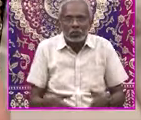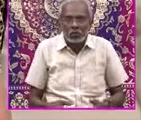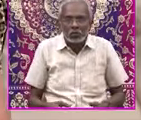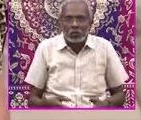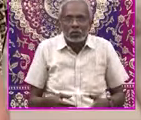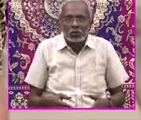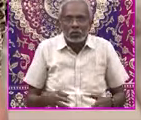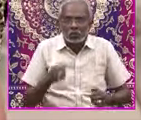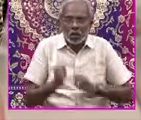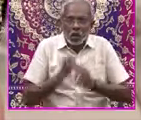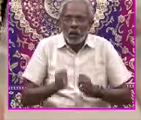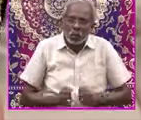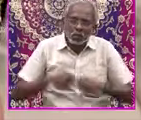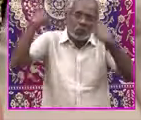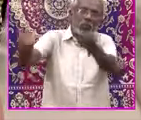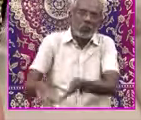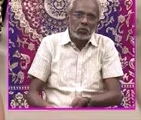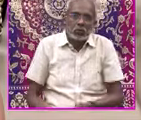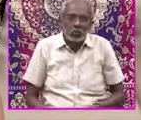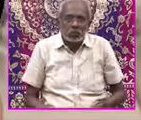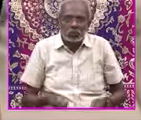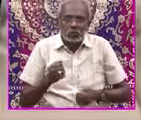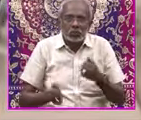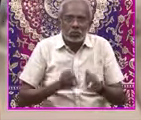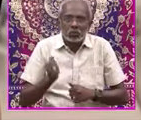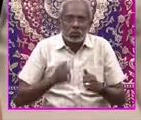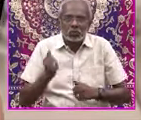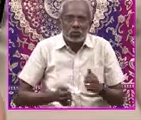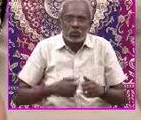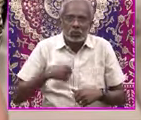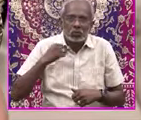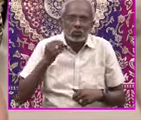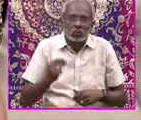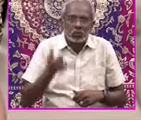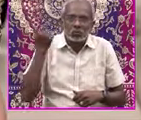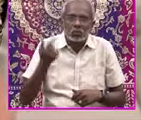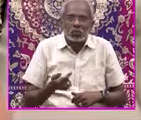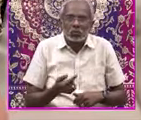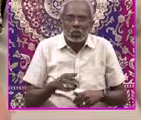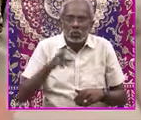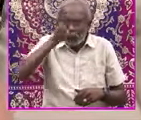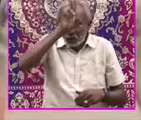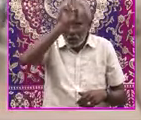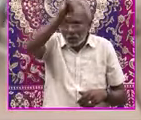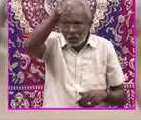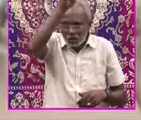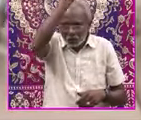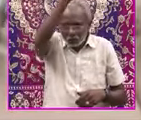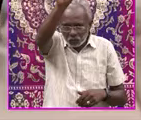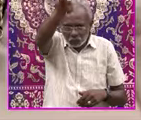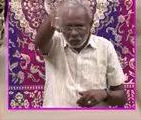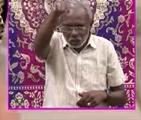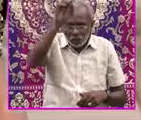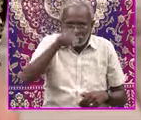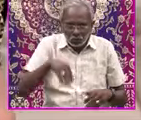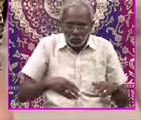குதிச்சு ஓடுறாங்க. சிலர் என்ன பண்றாங்க, பாய்வர் சிலர், வெங்கரி அப்படின்னா யானை. சில வீரர்கள்லாம் என்ன பண்றாங்க, யானைக்கு